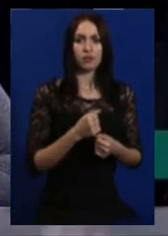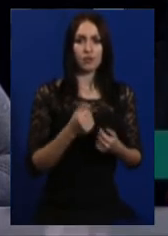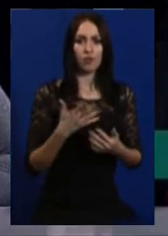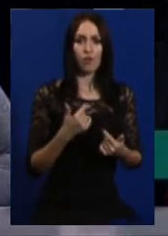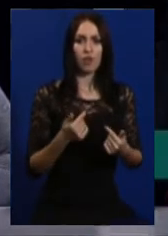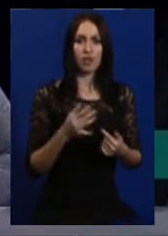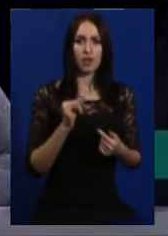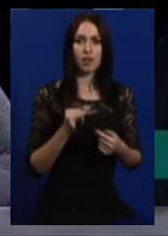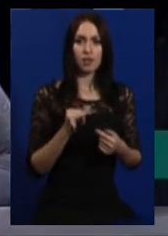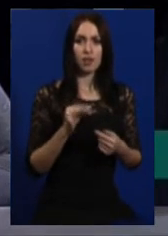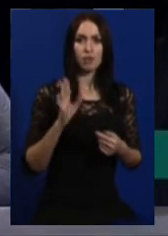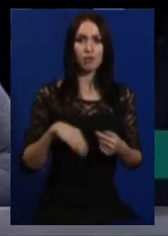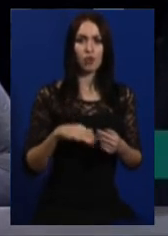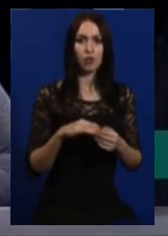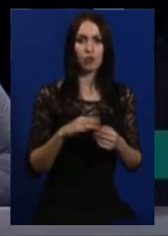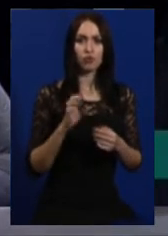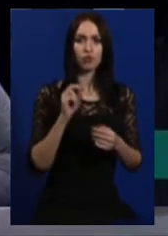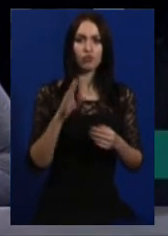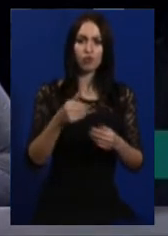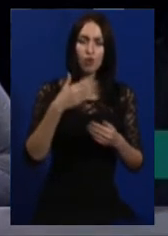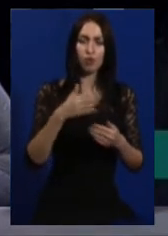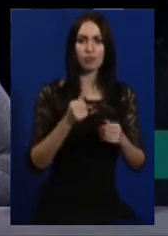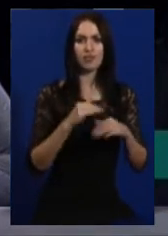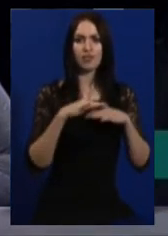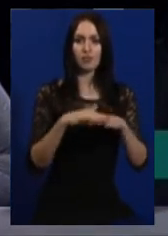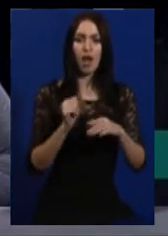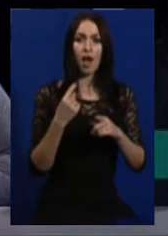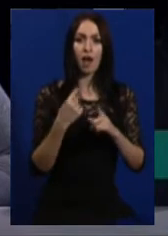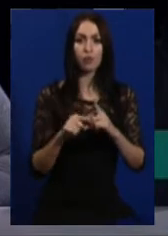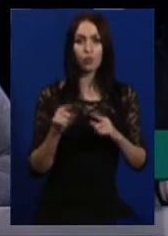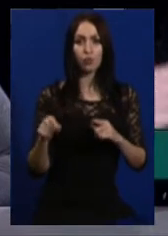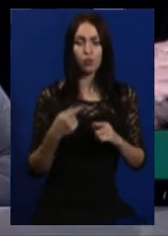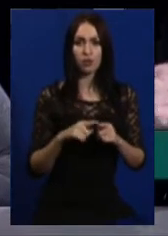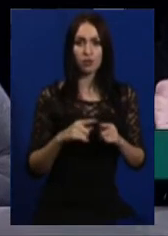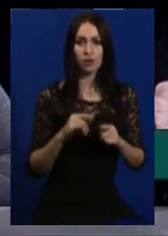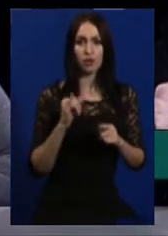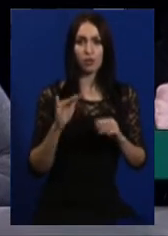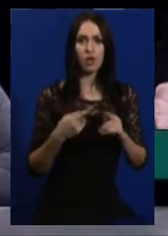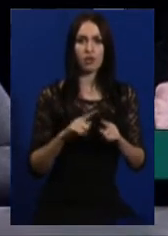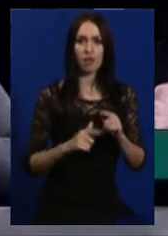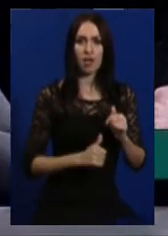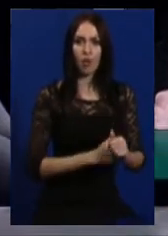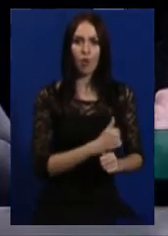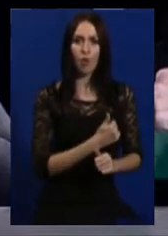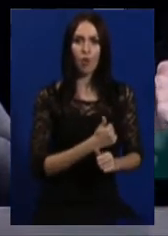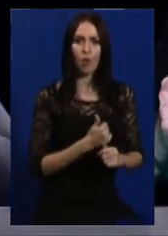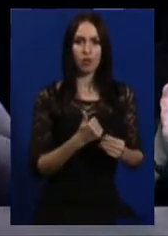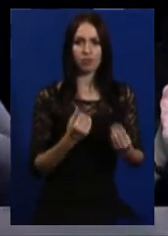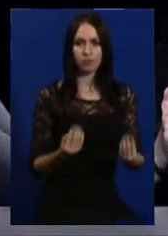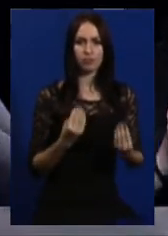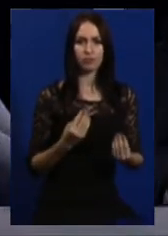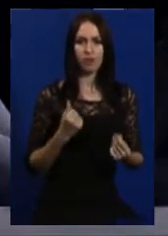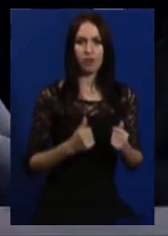счет пришлите cinque другая крайность это героя пафос то